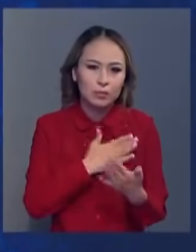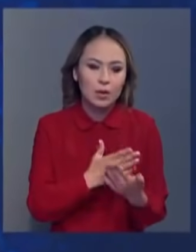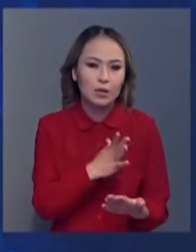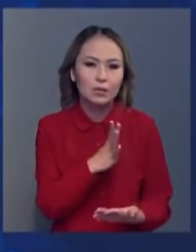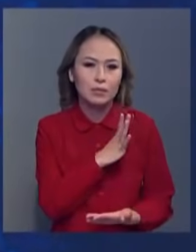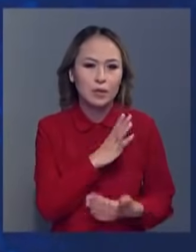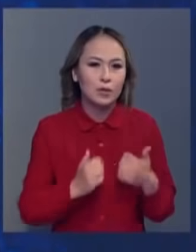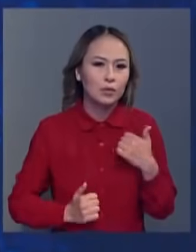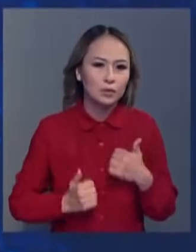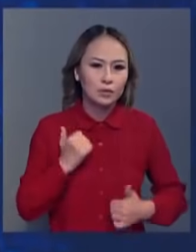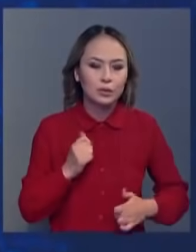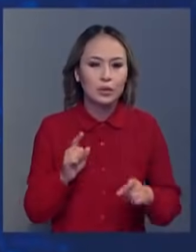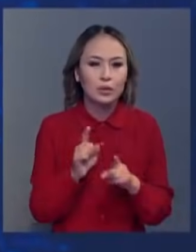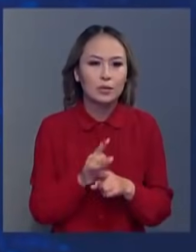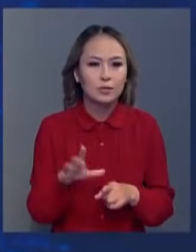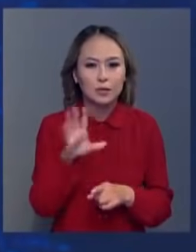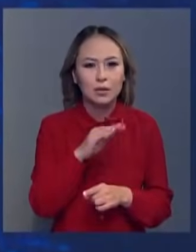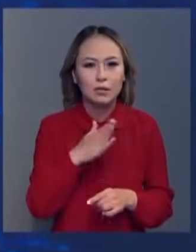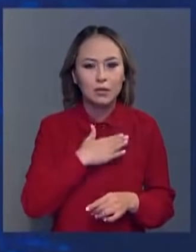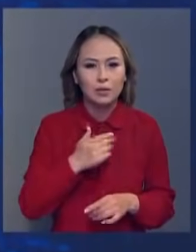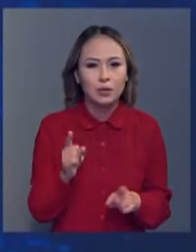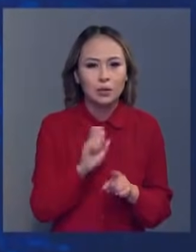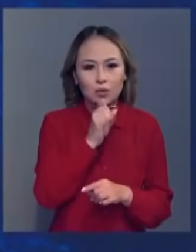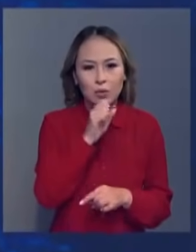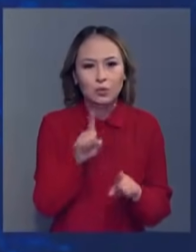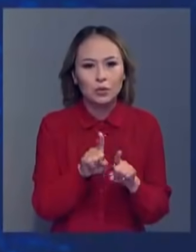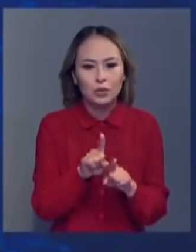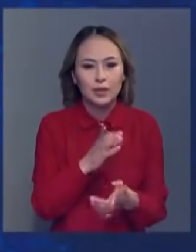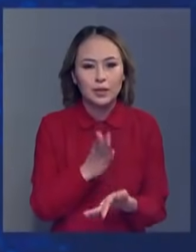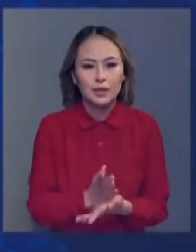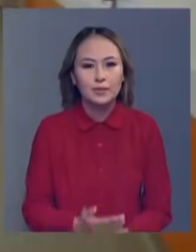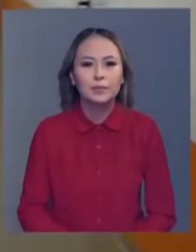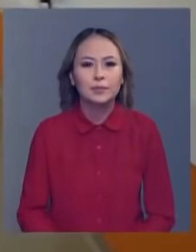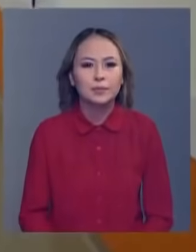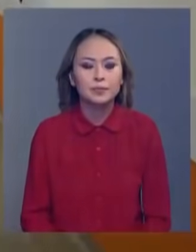тұтты. Алысқа бөлінгендердің арасында біздің әріптестеріміз де бар.